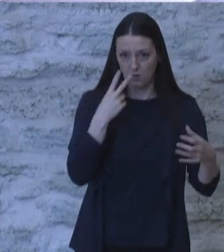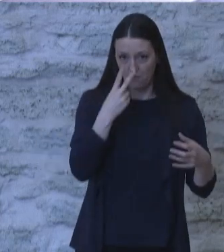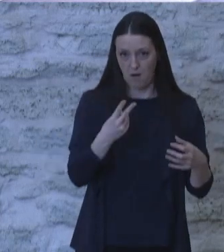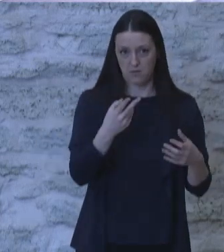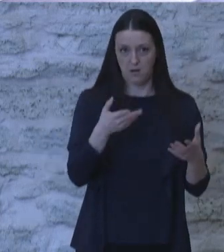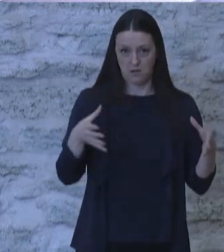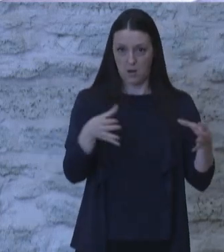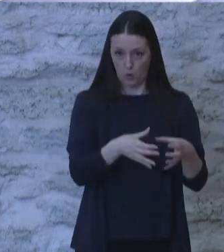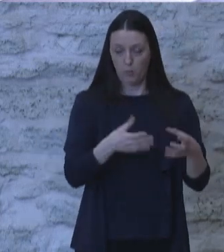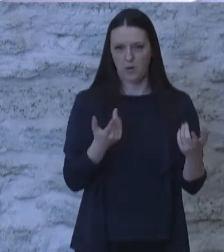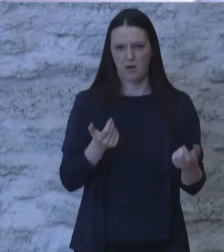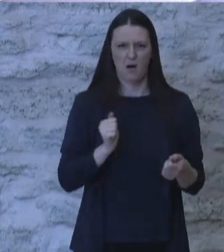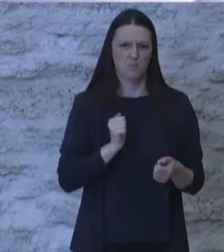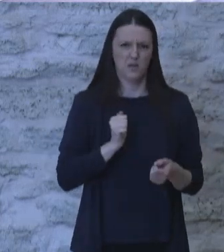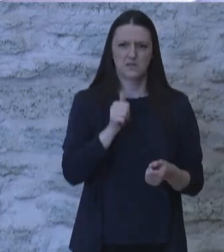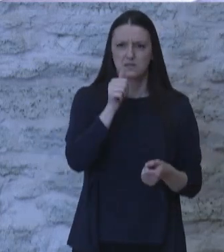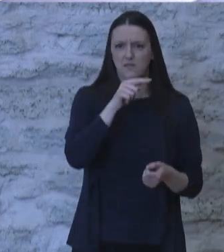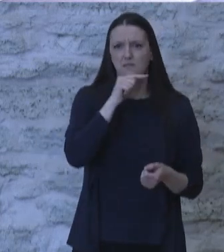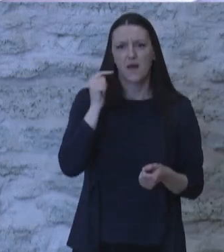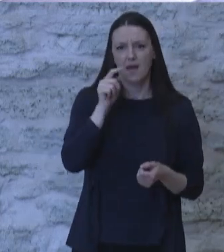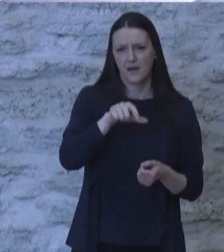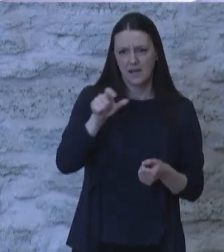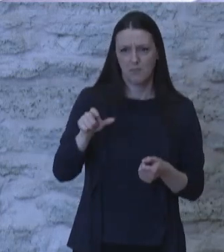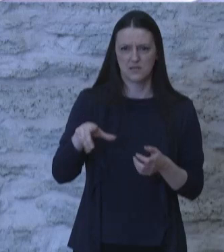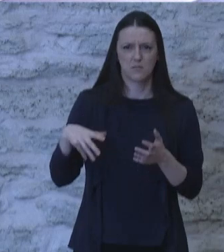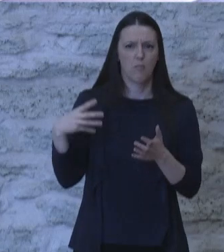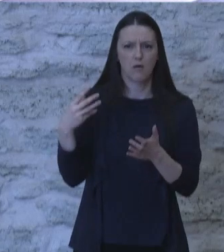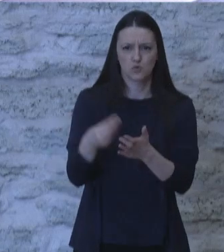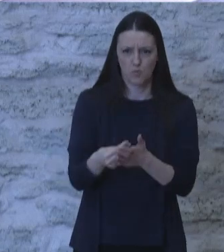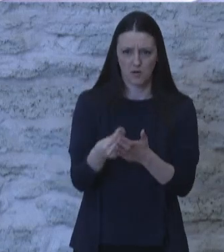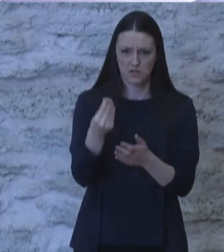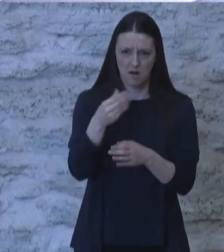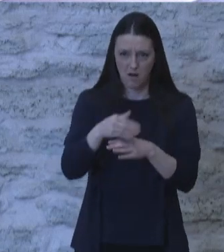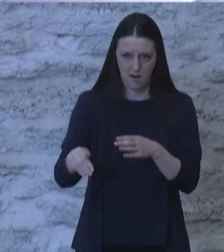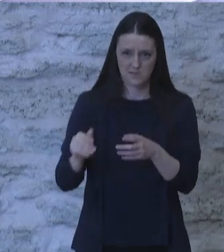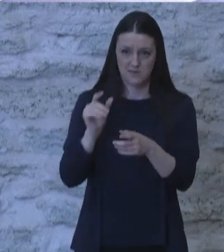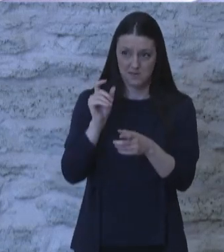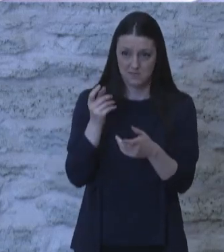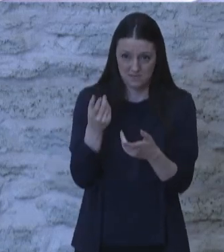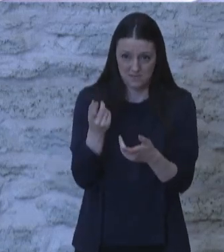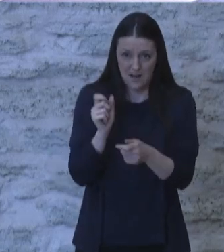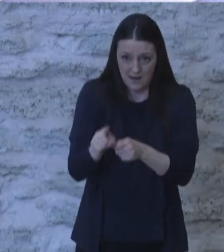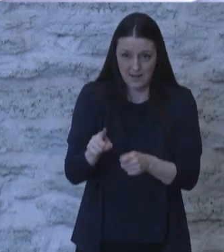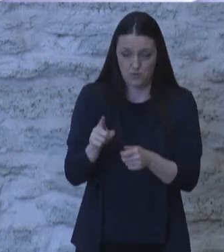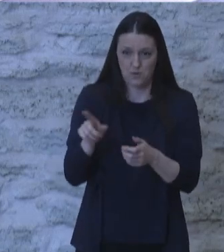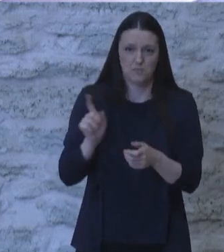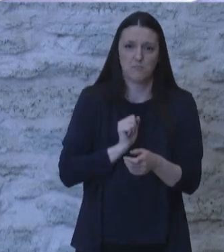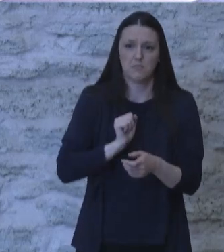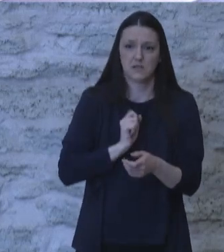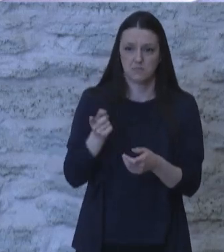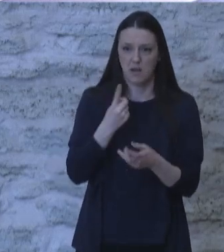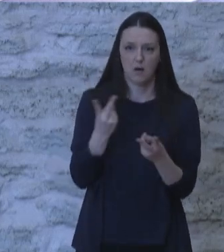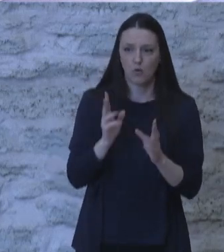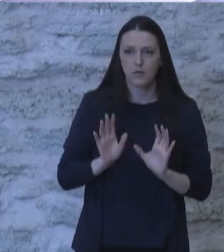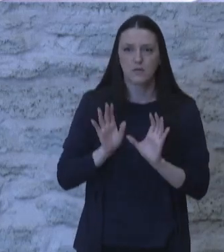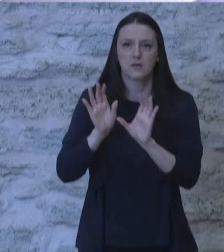inimesi taaskord maksamaks ja raha eest, tellitud raha eest siis tõukame, just